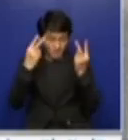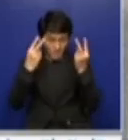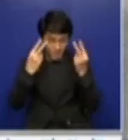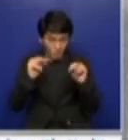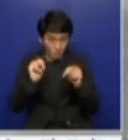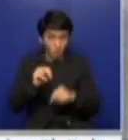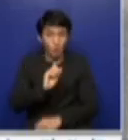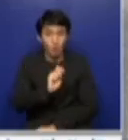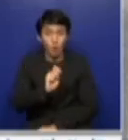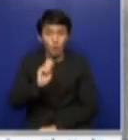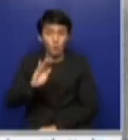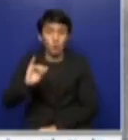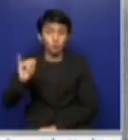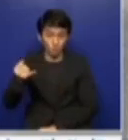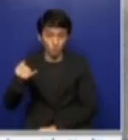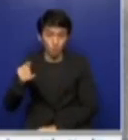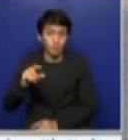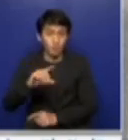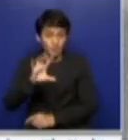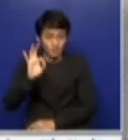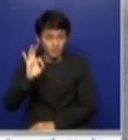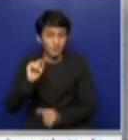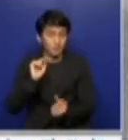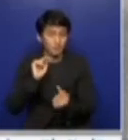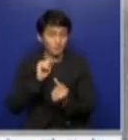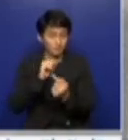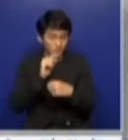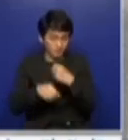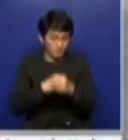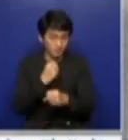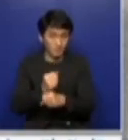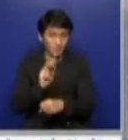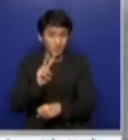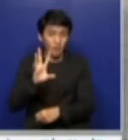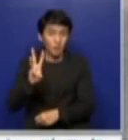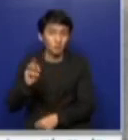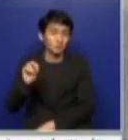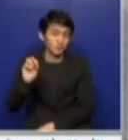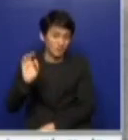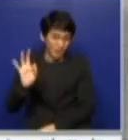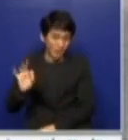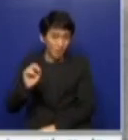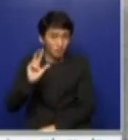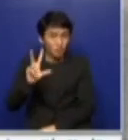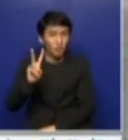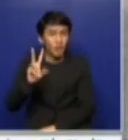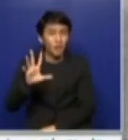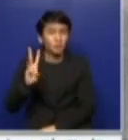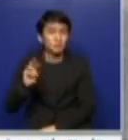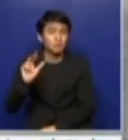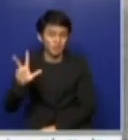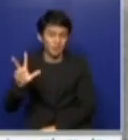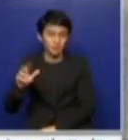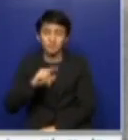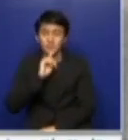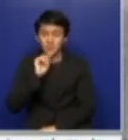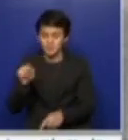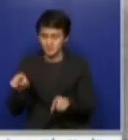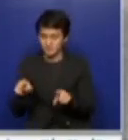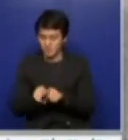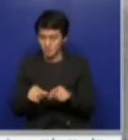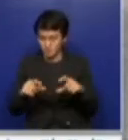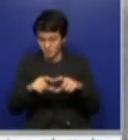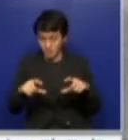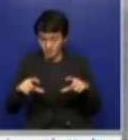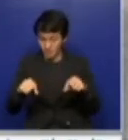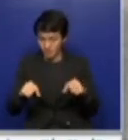20ธันวาคม63ก็ควรให้มีบัตรสอบถามประชาชนว่าประชาชนเห็นควรให้พลเ